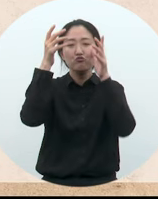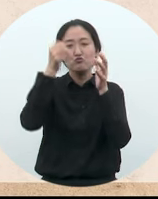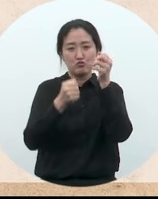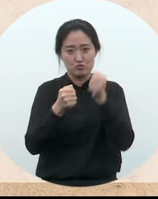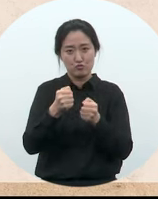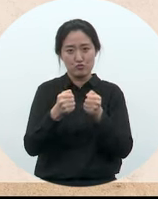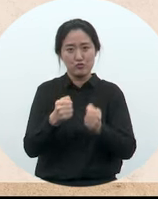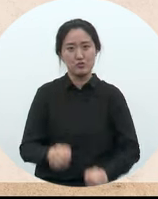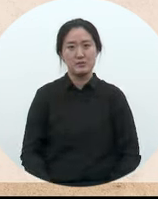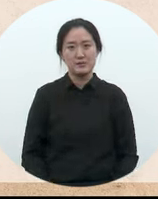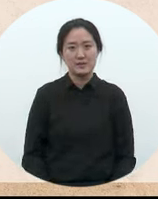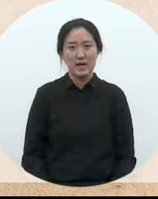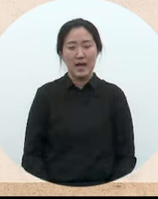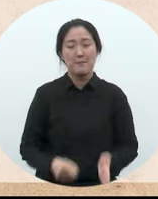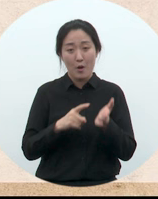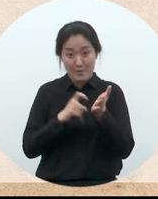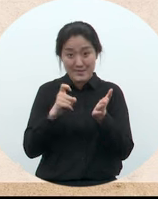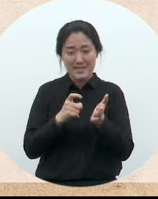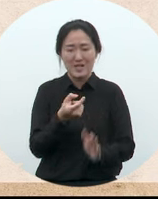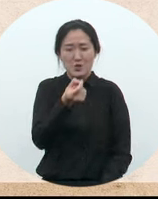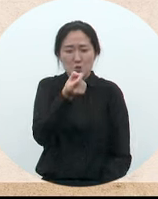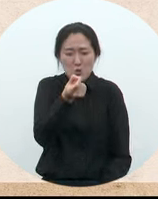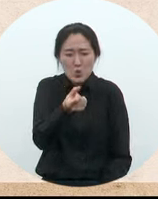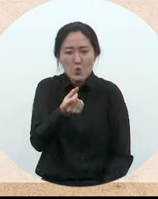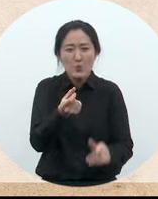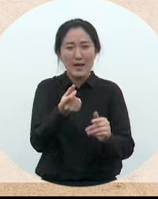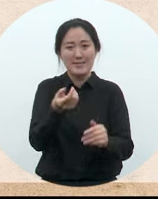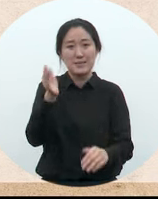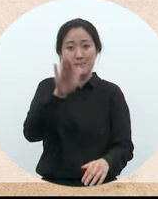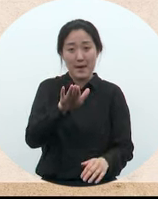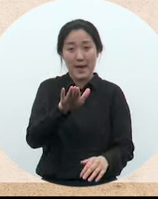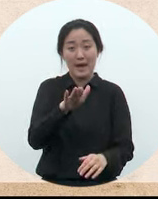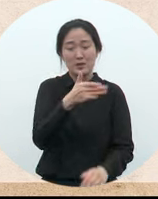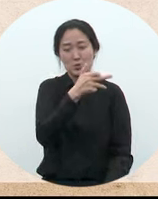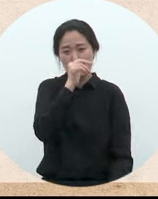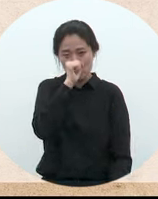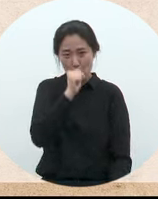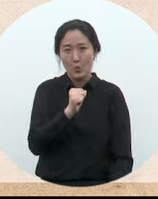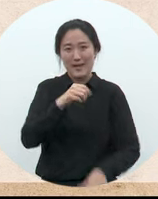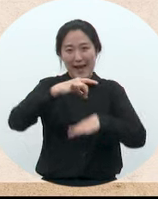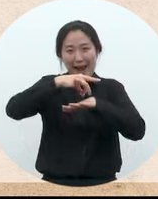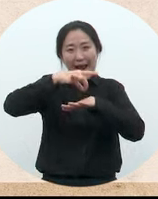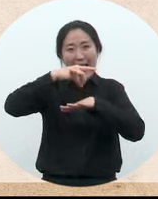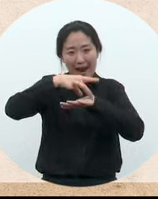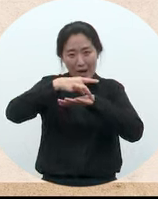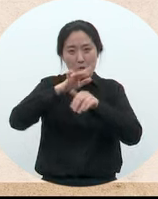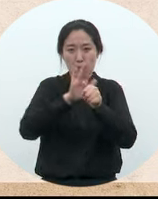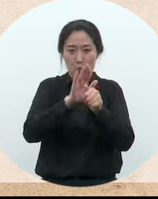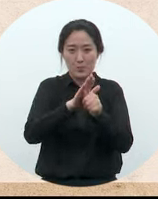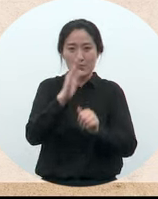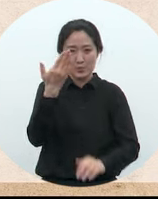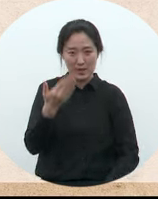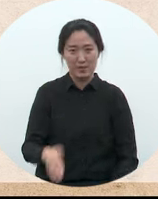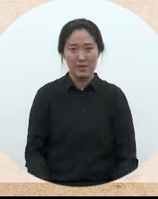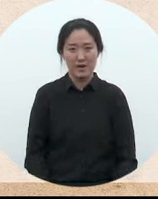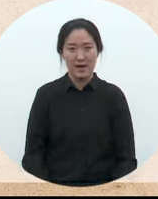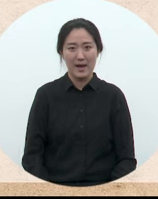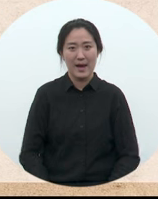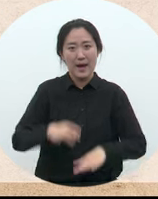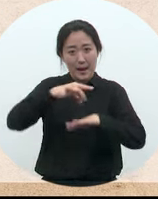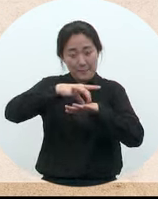수가 있는데요. 우리가 멸치를 작지만 위대한 생선이다, 칼슘의 왕이다, 이렇게 얘기를